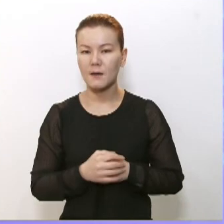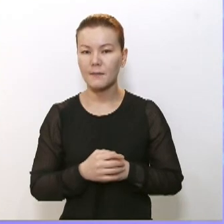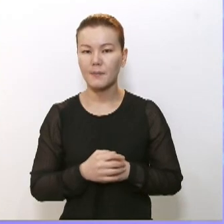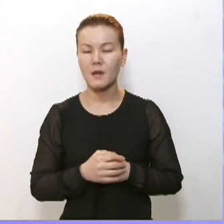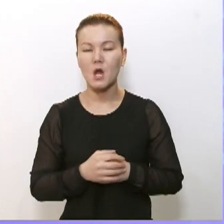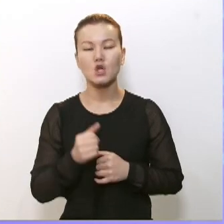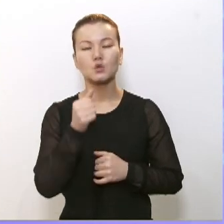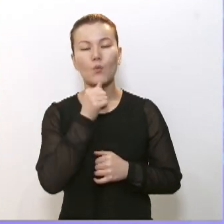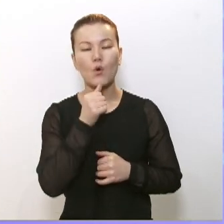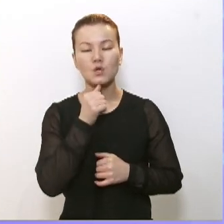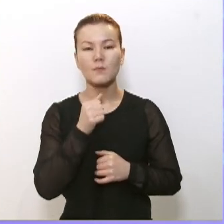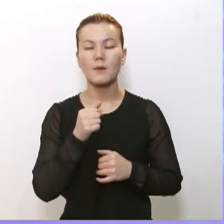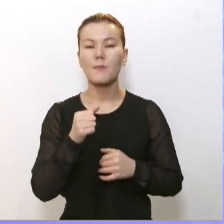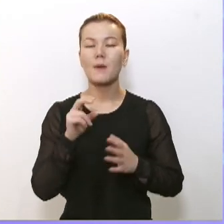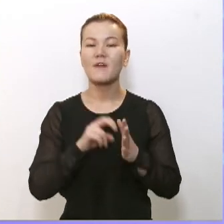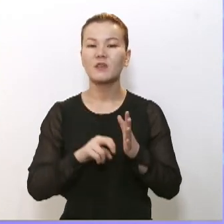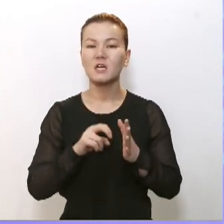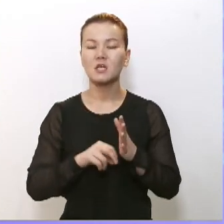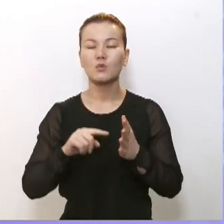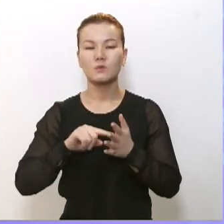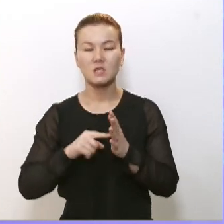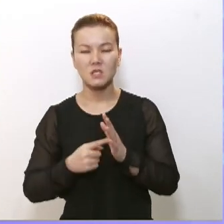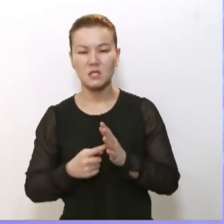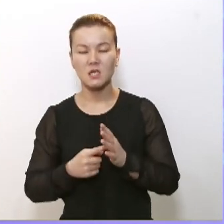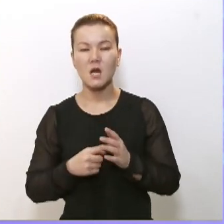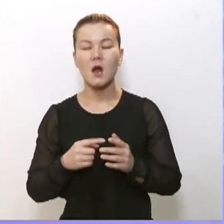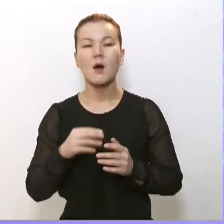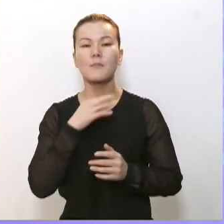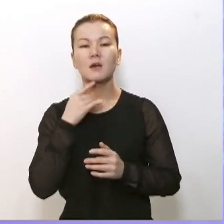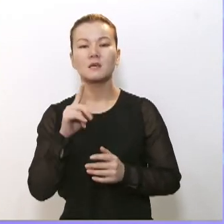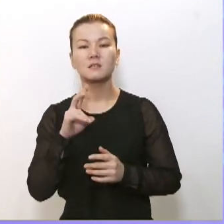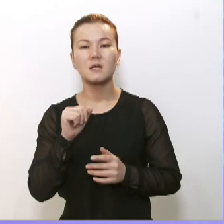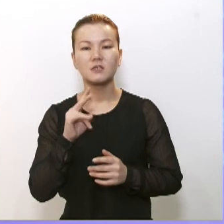способы проверки умножения многозначных чисел